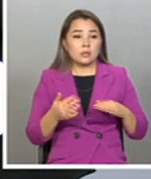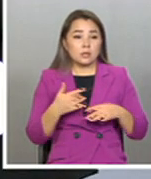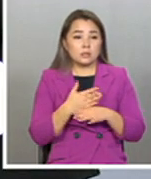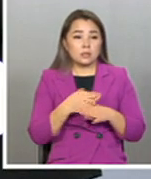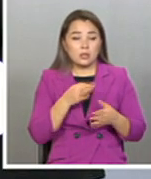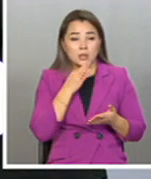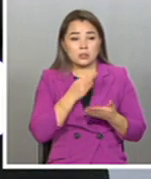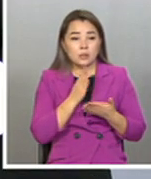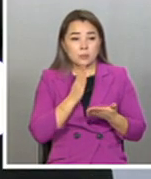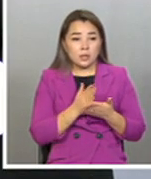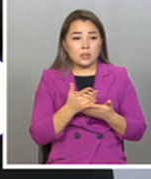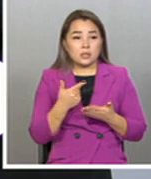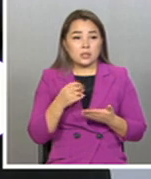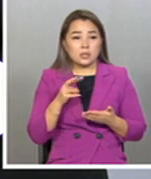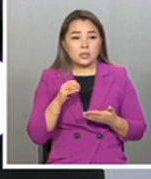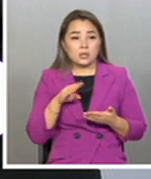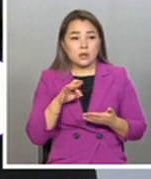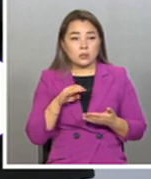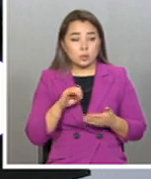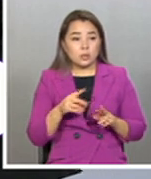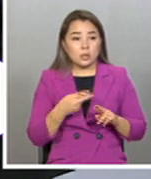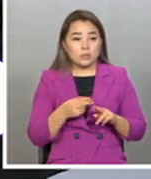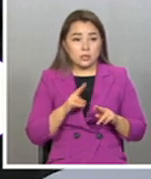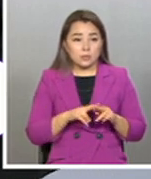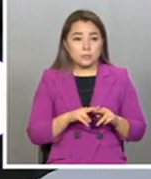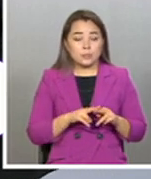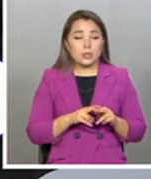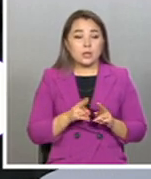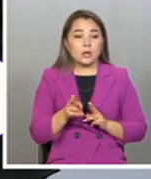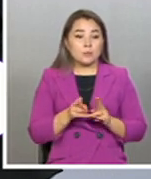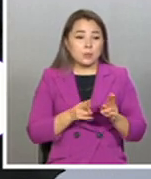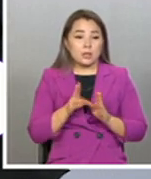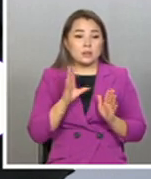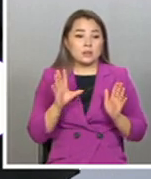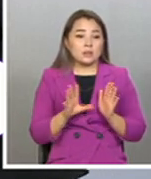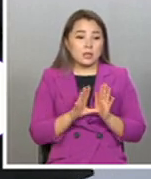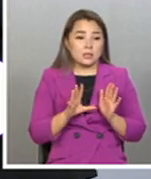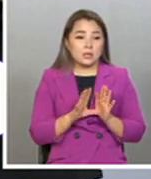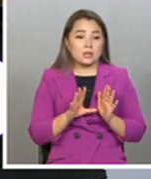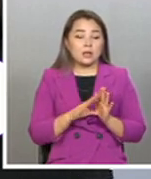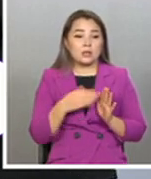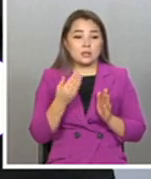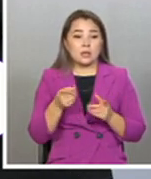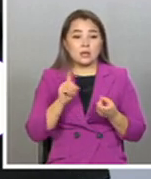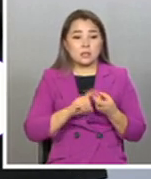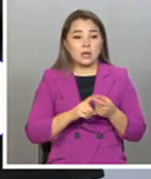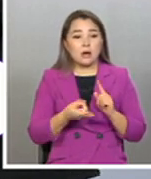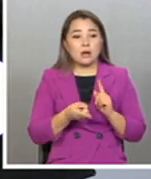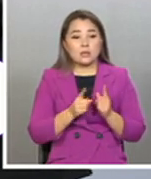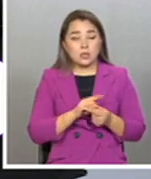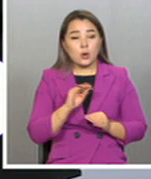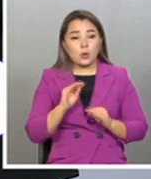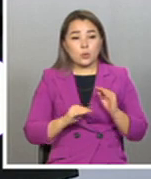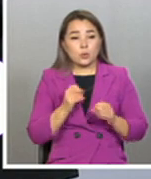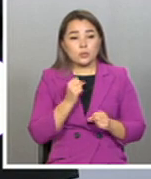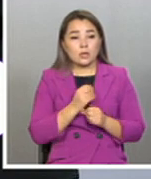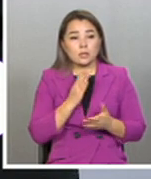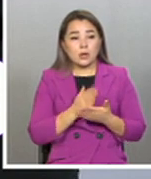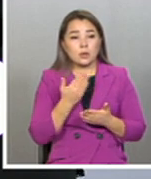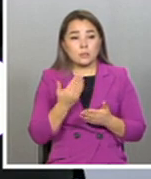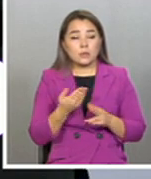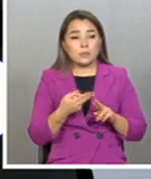Жалпы генератор дегеніміз, яғни механикалық энергияны электр энергиясына айналдыратын құрылғы. Демек, бұл жерде